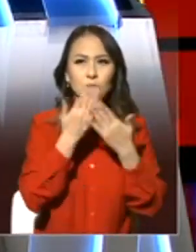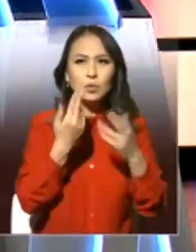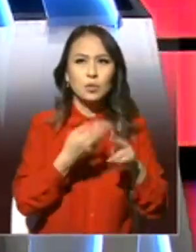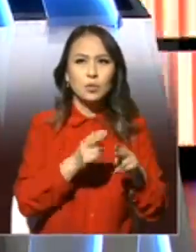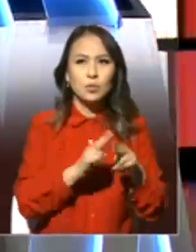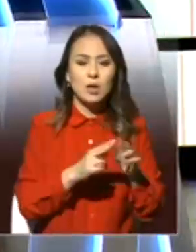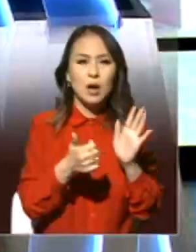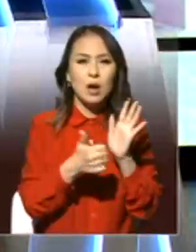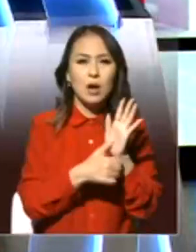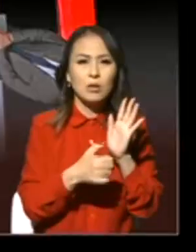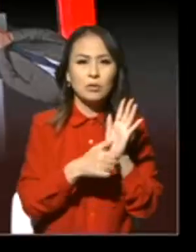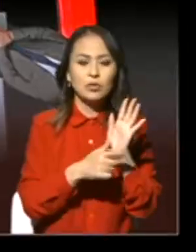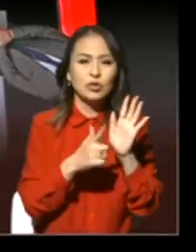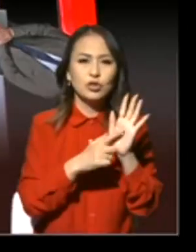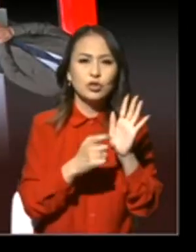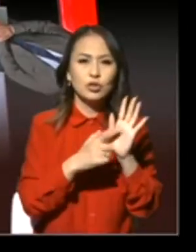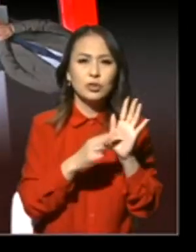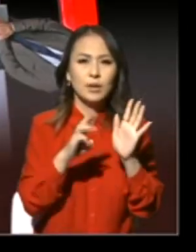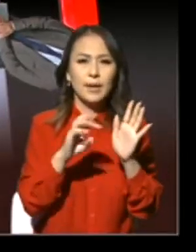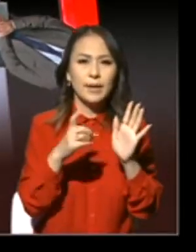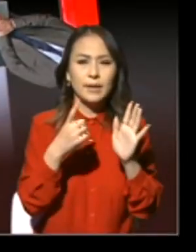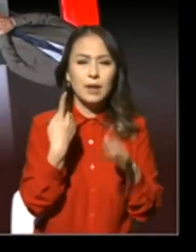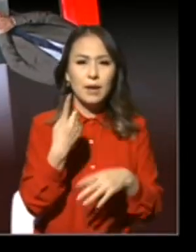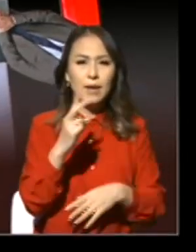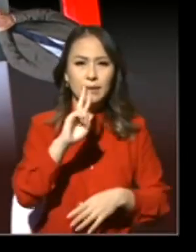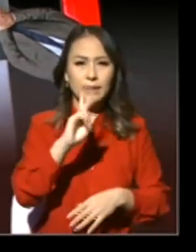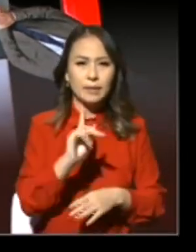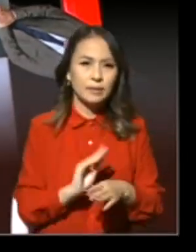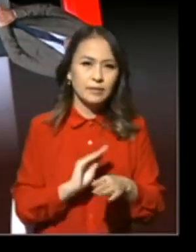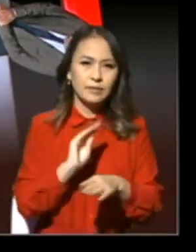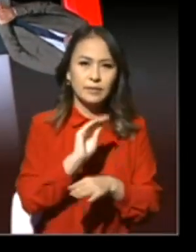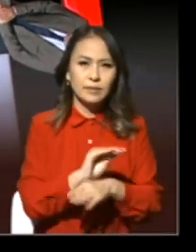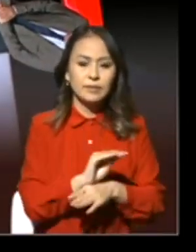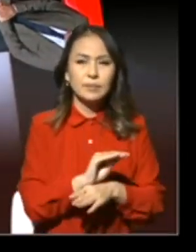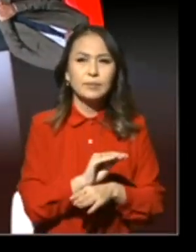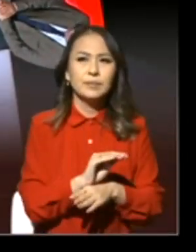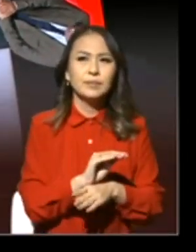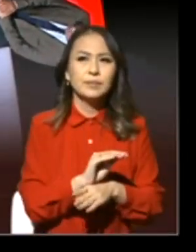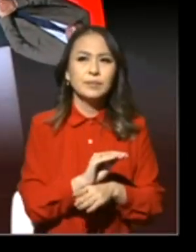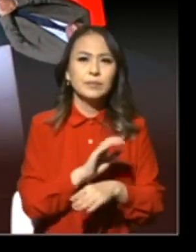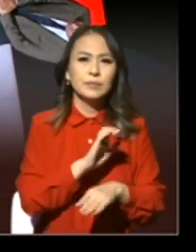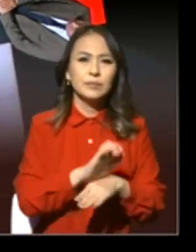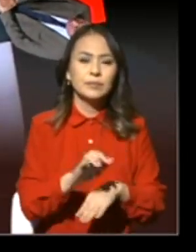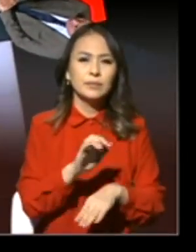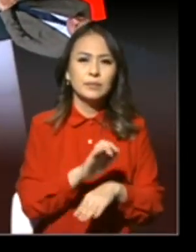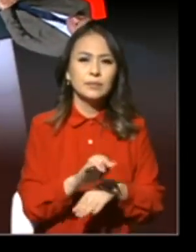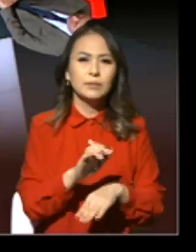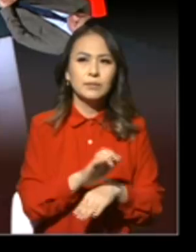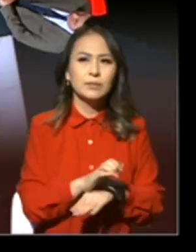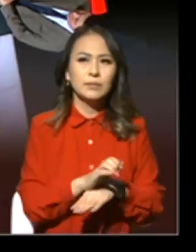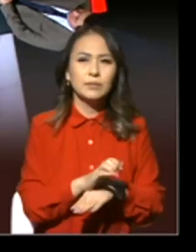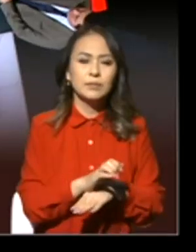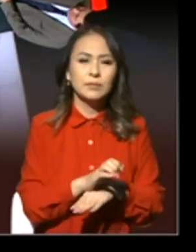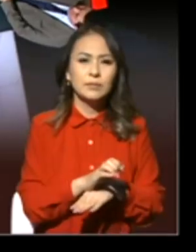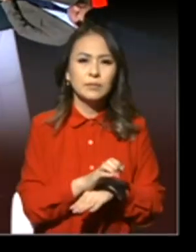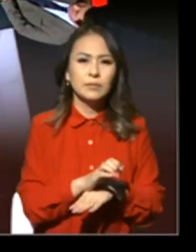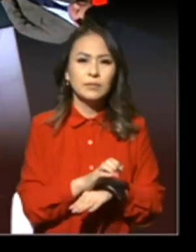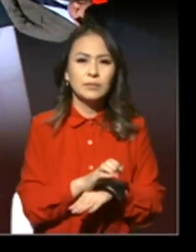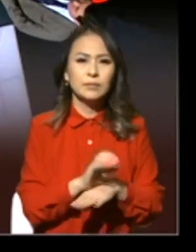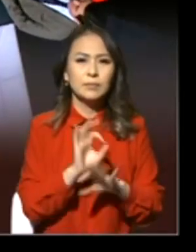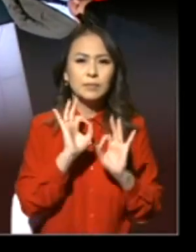пошли 600-700 теңге 1 килограммға жаңа президент сіз айтқандай дұрыс